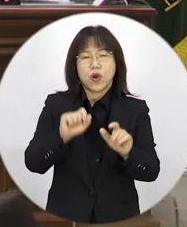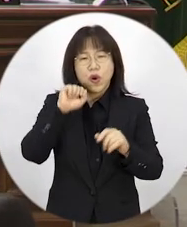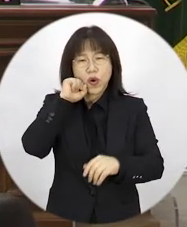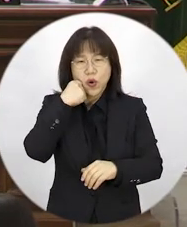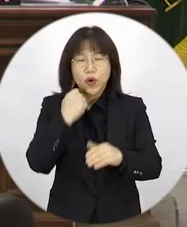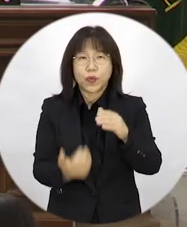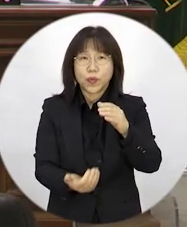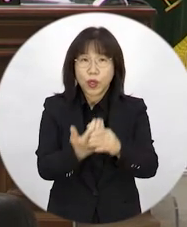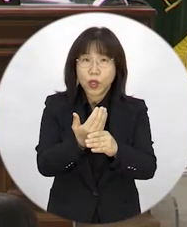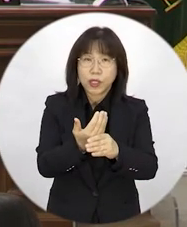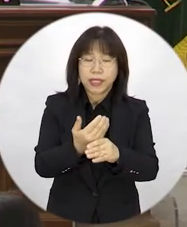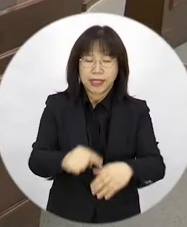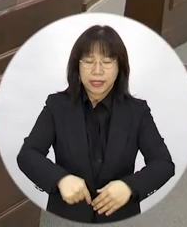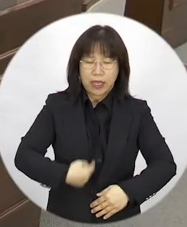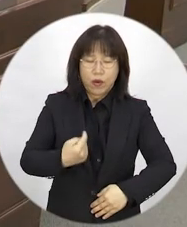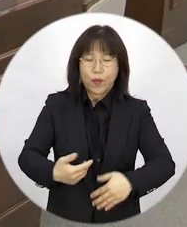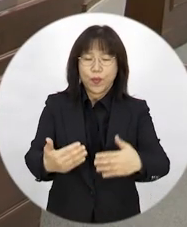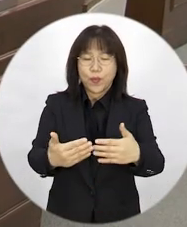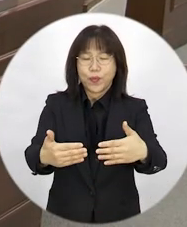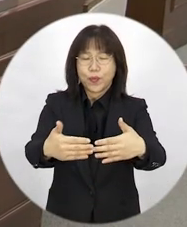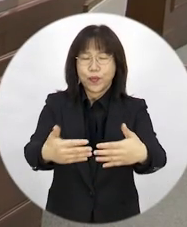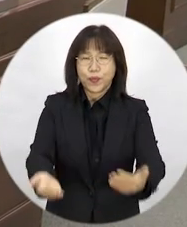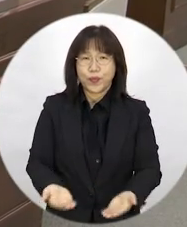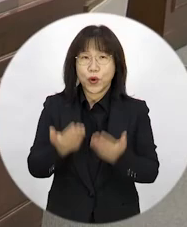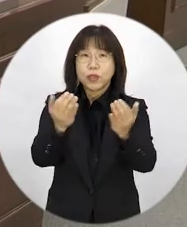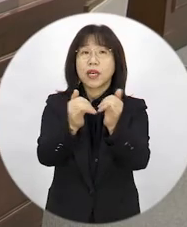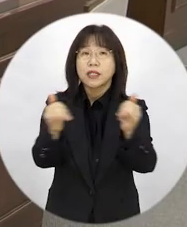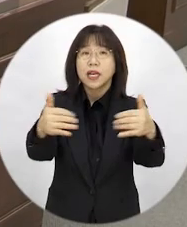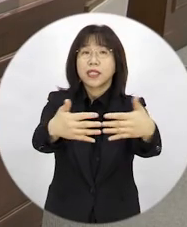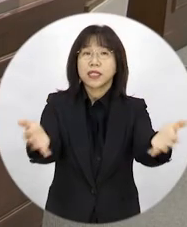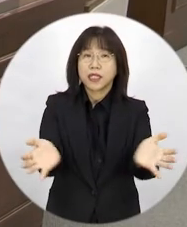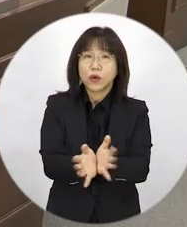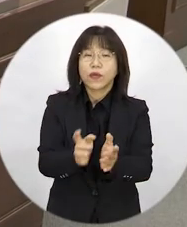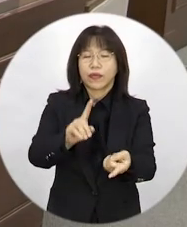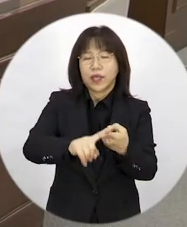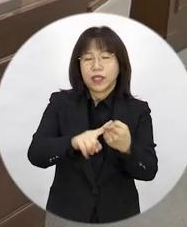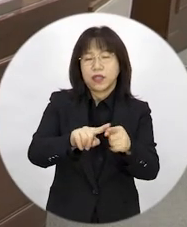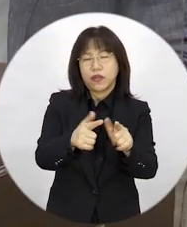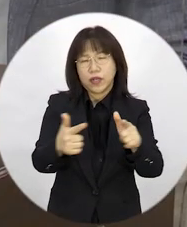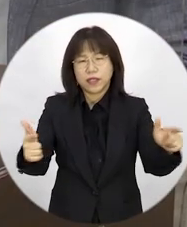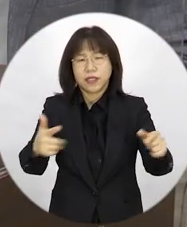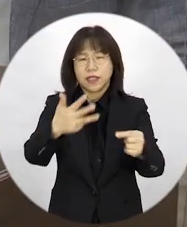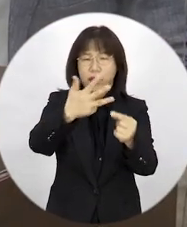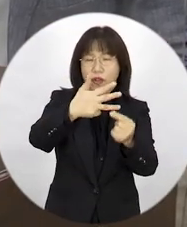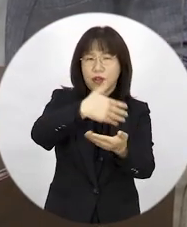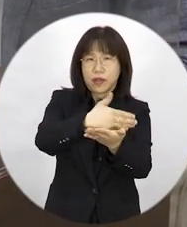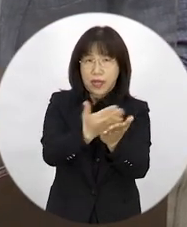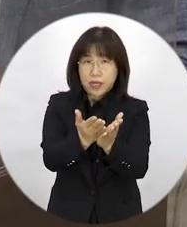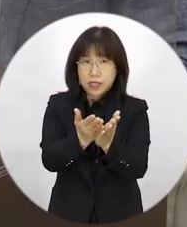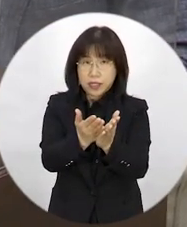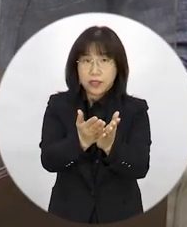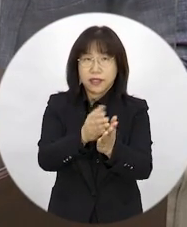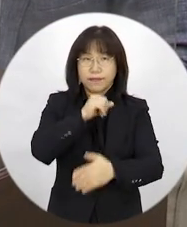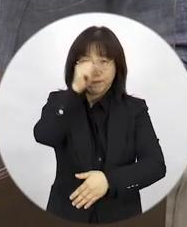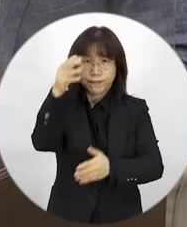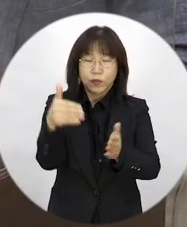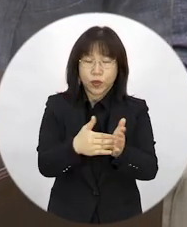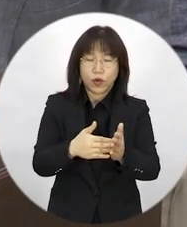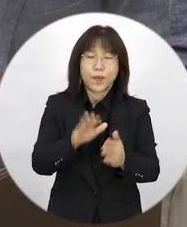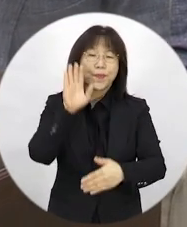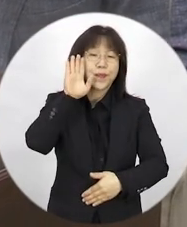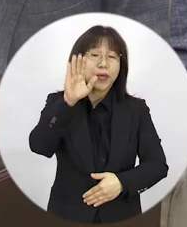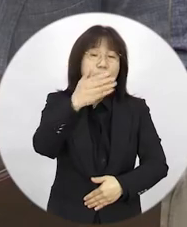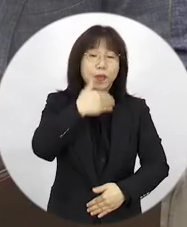강서구 재난현장 통합자원봉사지원단 구성 및 운영 등에 관한 조례안 등 8건을 상정해 의결했습니다.